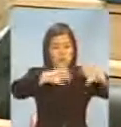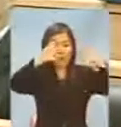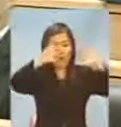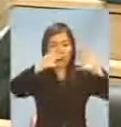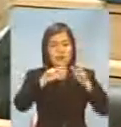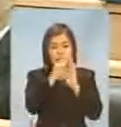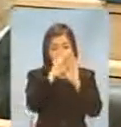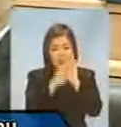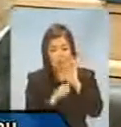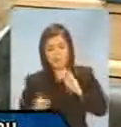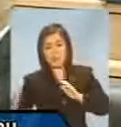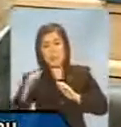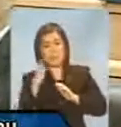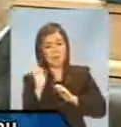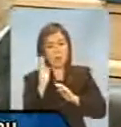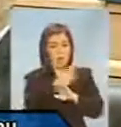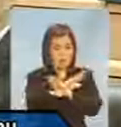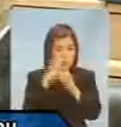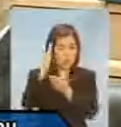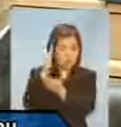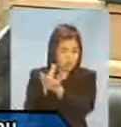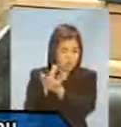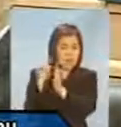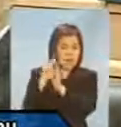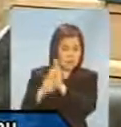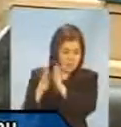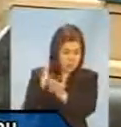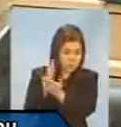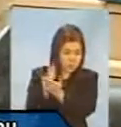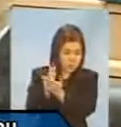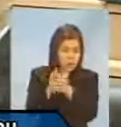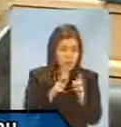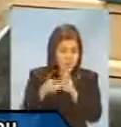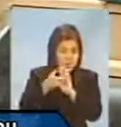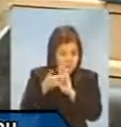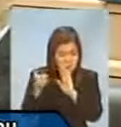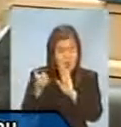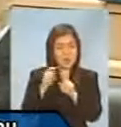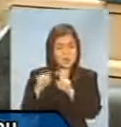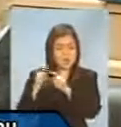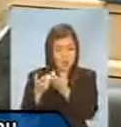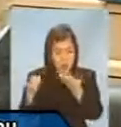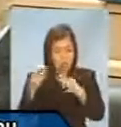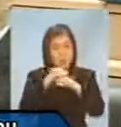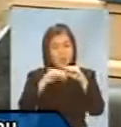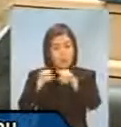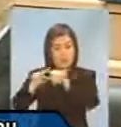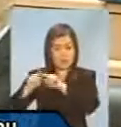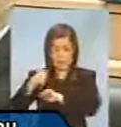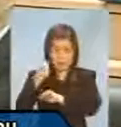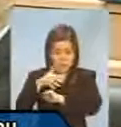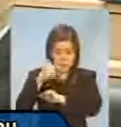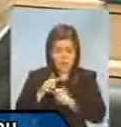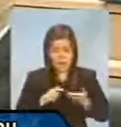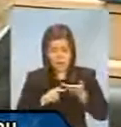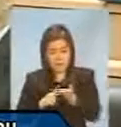ยครับไม่ใช่ไปดูว่ามีปัญหาจะมีการดำเนินการตามระเบียบพัสดุในโครงการนั้นโครงการนี้ไม่ได้และมา